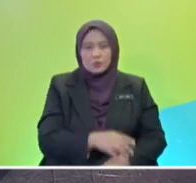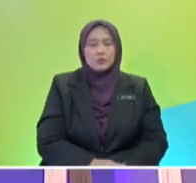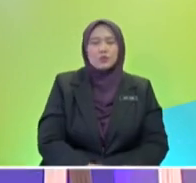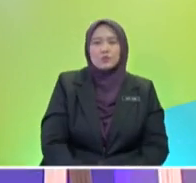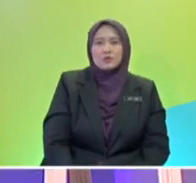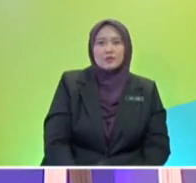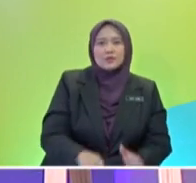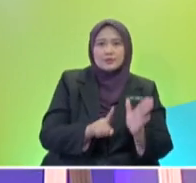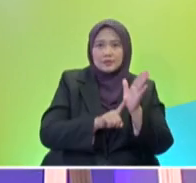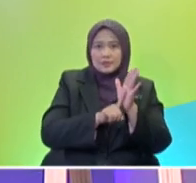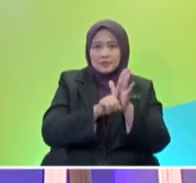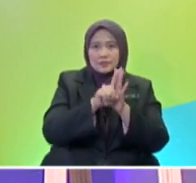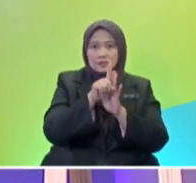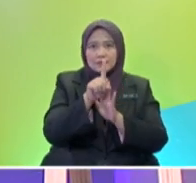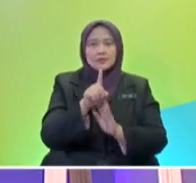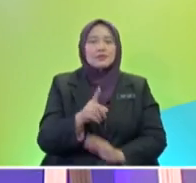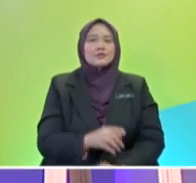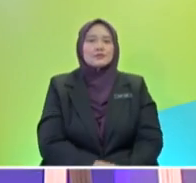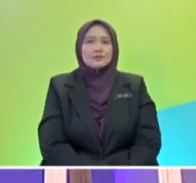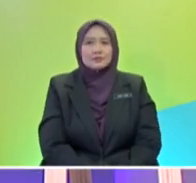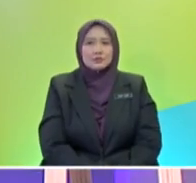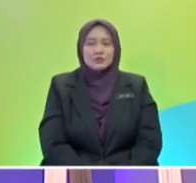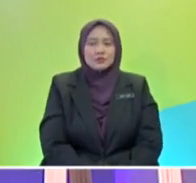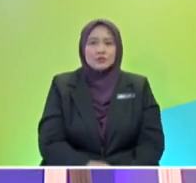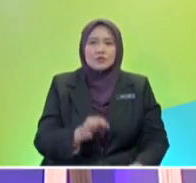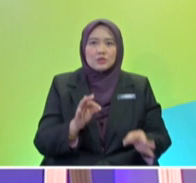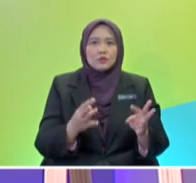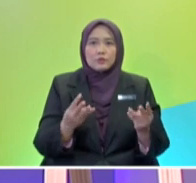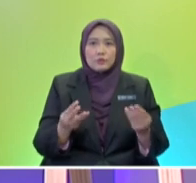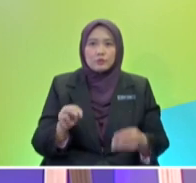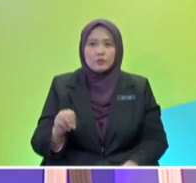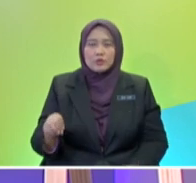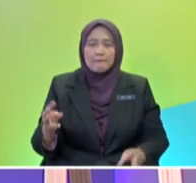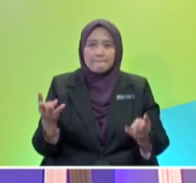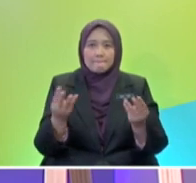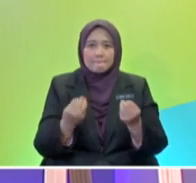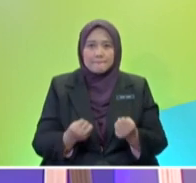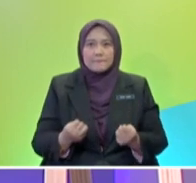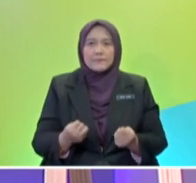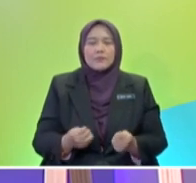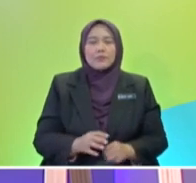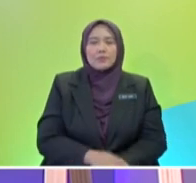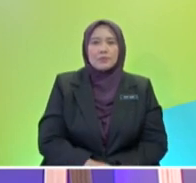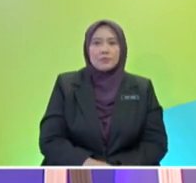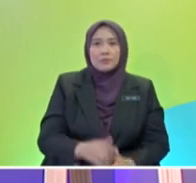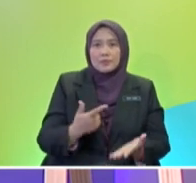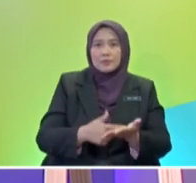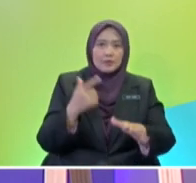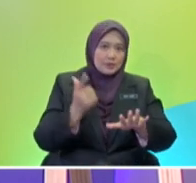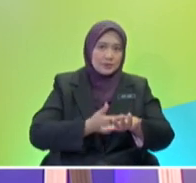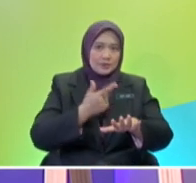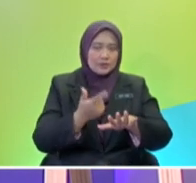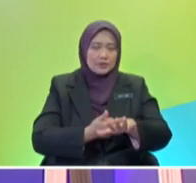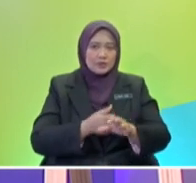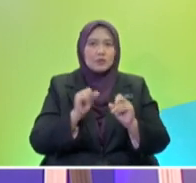baiklah jika murid-murid di rumah ingin mengukuhkan lagi pengetahuan dan juga pemahaman berkenaan dengan topik yang kita